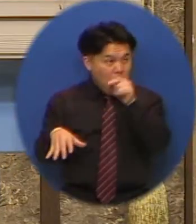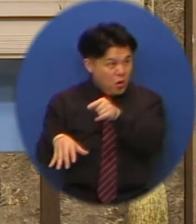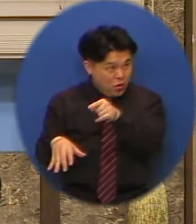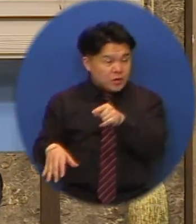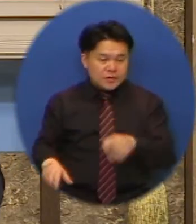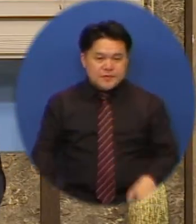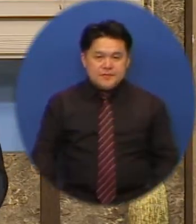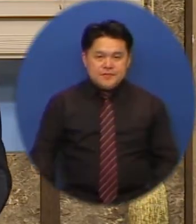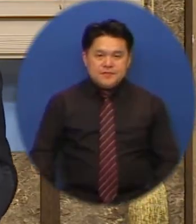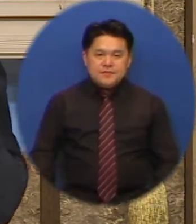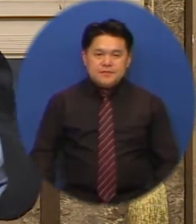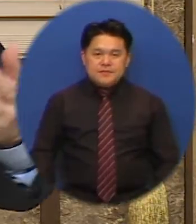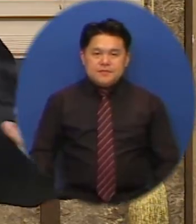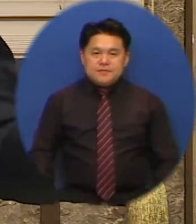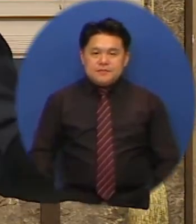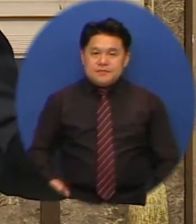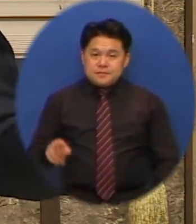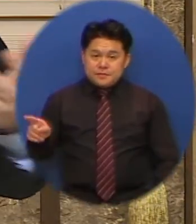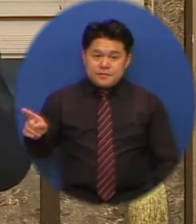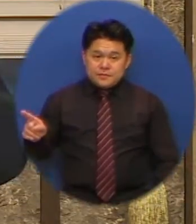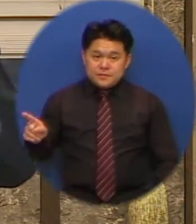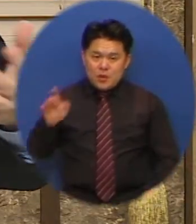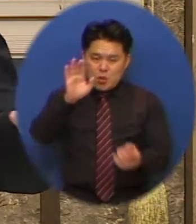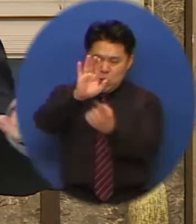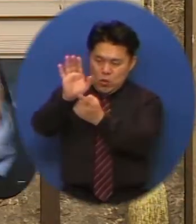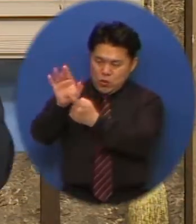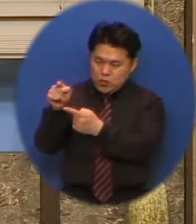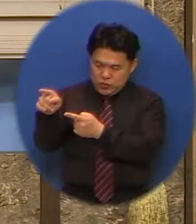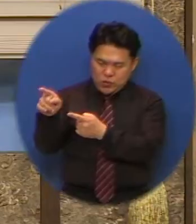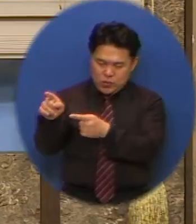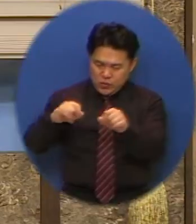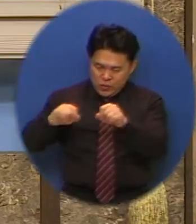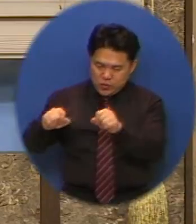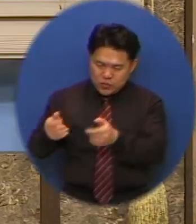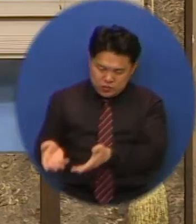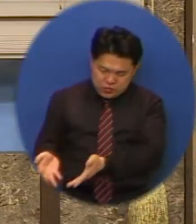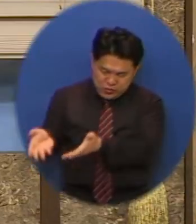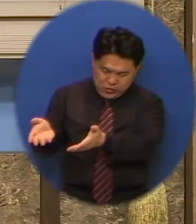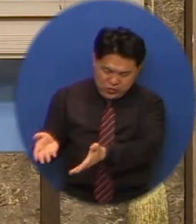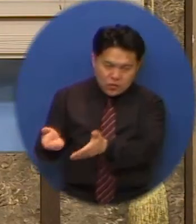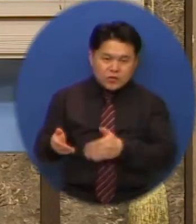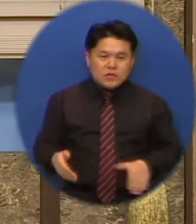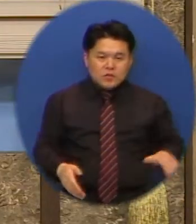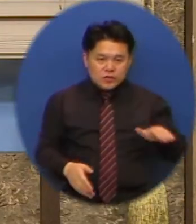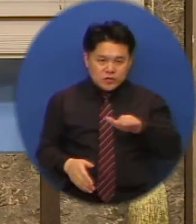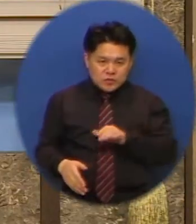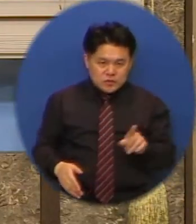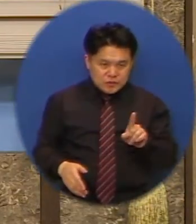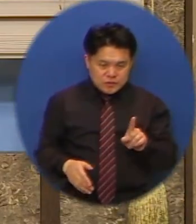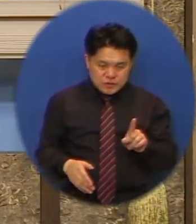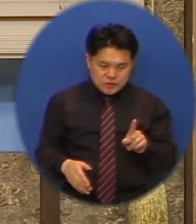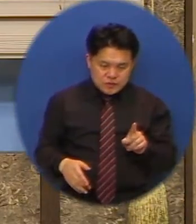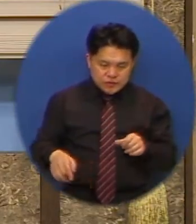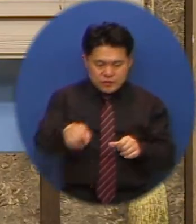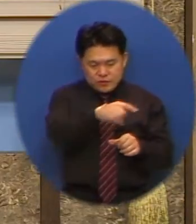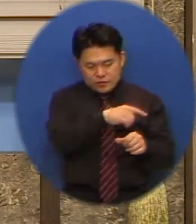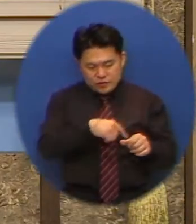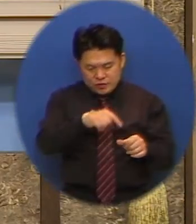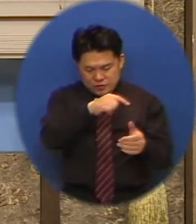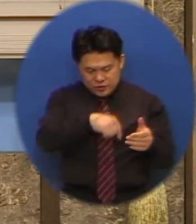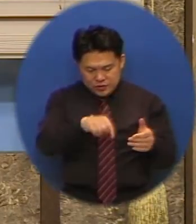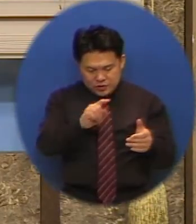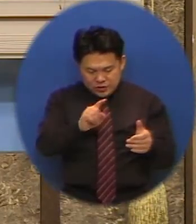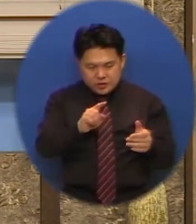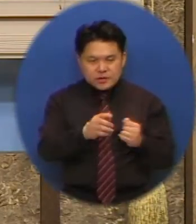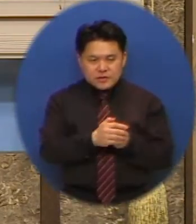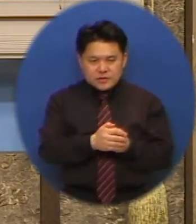본부가 있을 겁니다. 예, 예. 그래서 이제 거기서 이제 전반적인 이제 캠페인은 거기서 하고 저희는 이제 구체적으로 구체적으로 이 플랫폼을